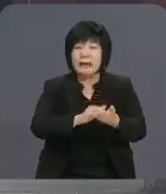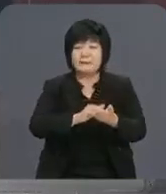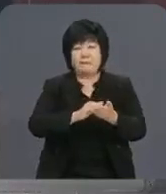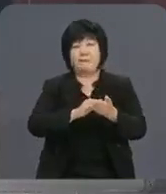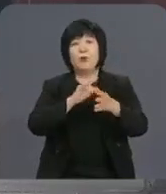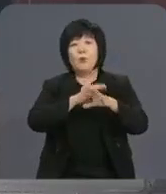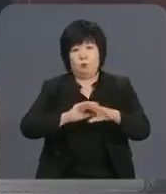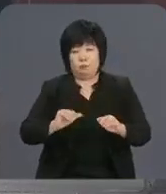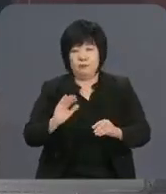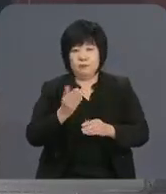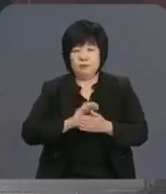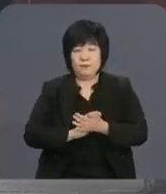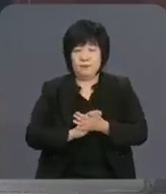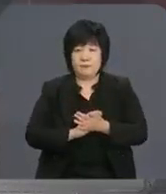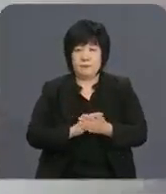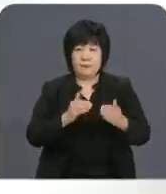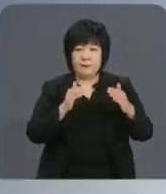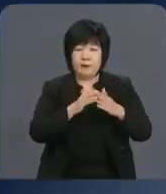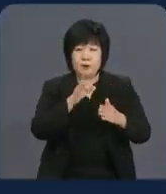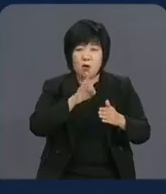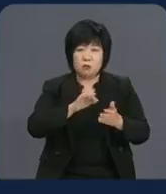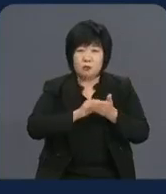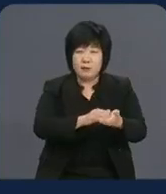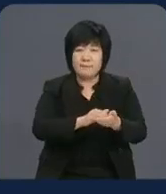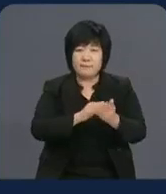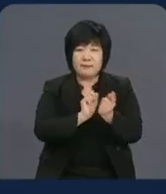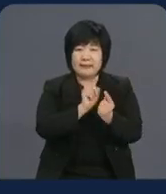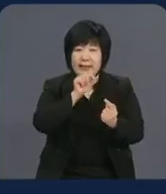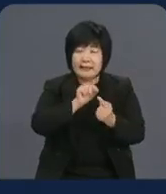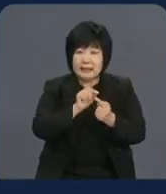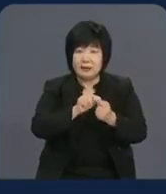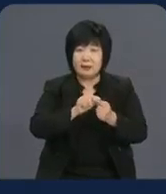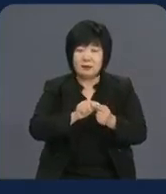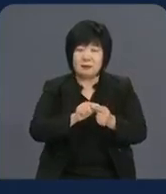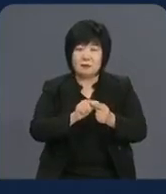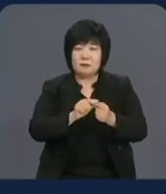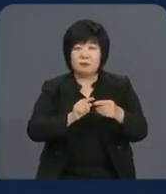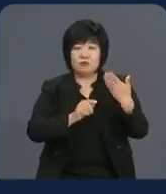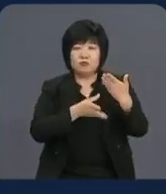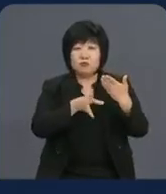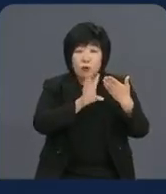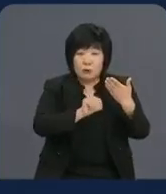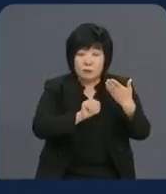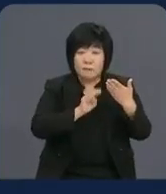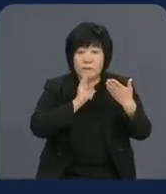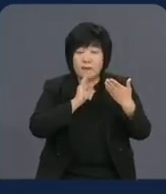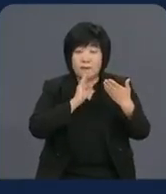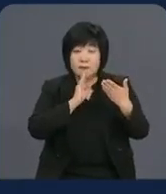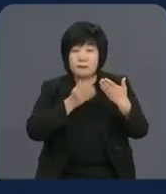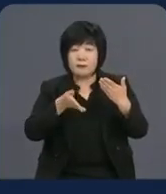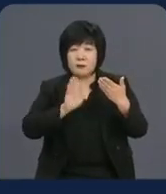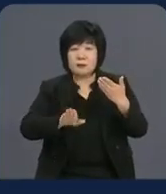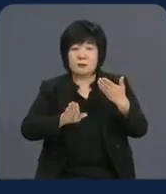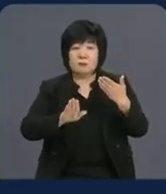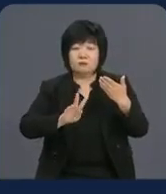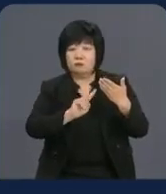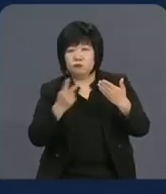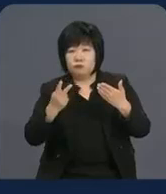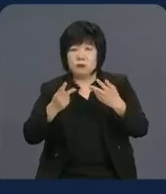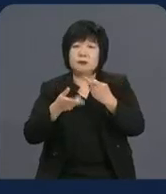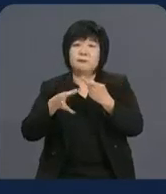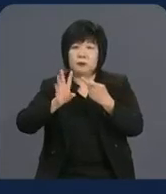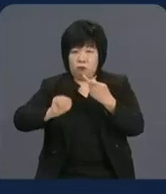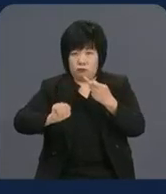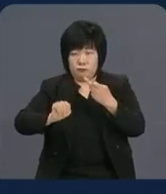낮췄습니다 주택연금을 들 수 있는 대상이 c 까 9억원 이하 주택 에서 12억원 이하 로 확대됐고